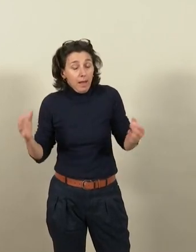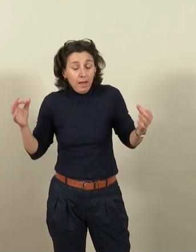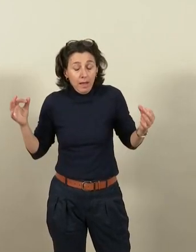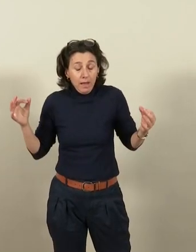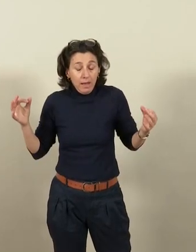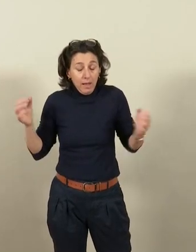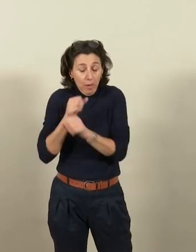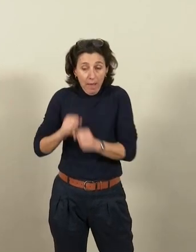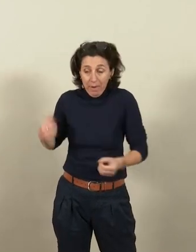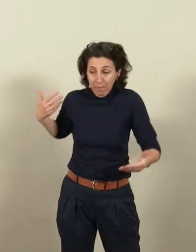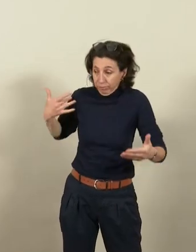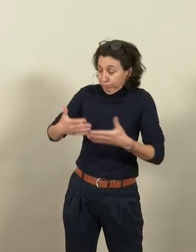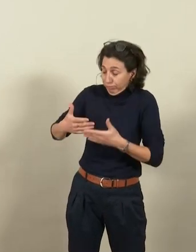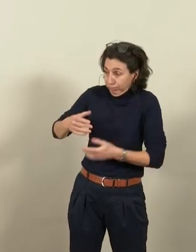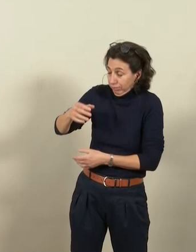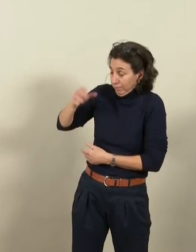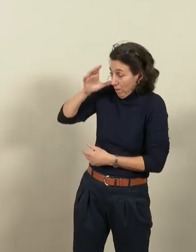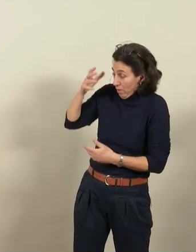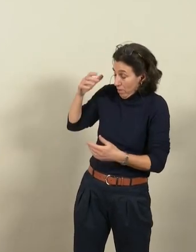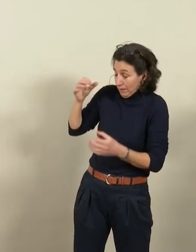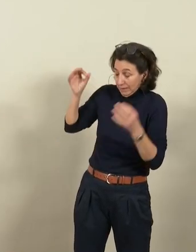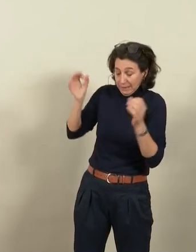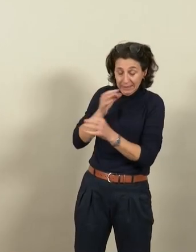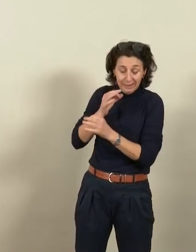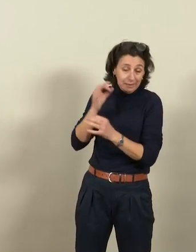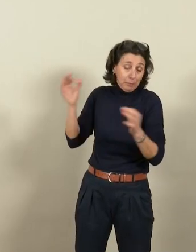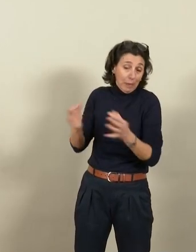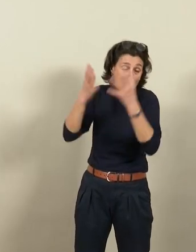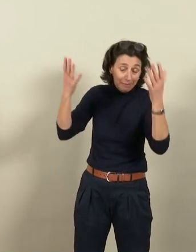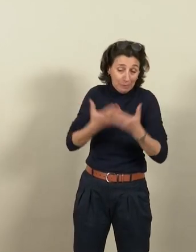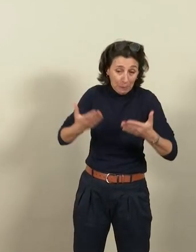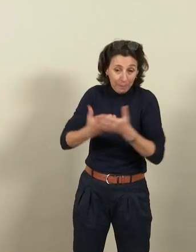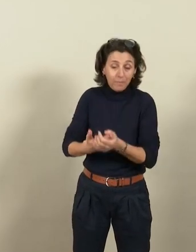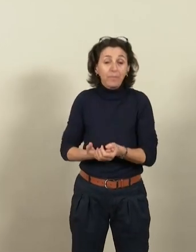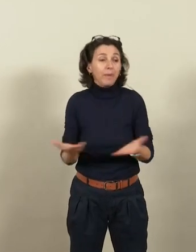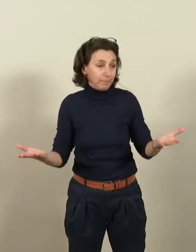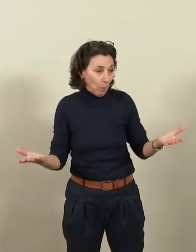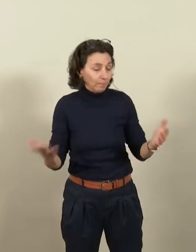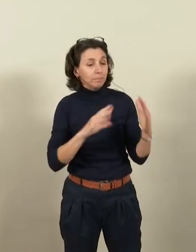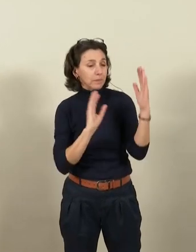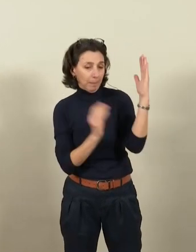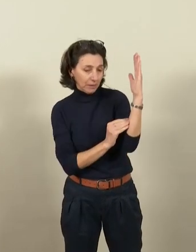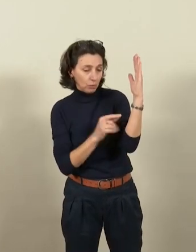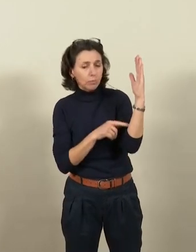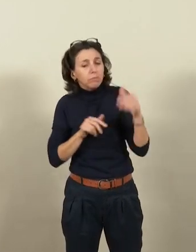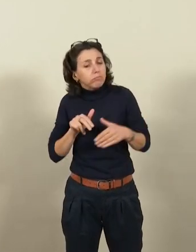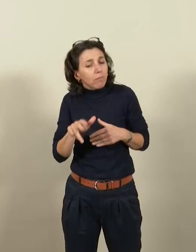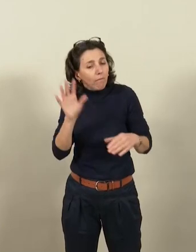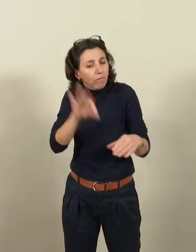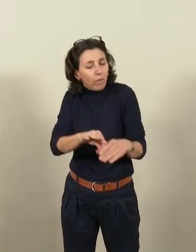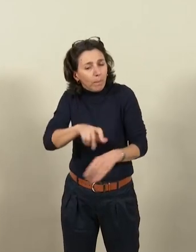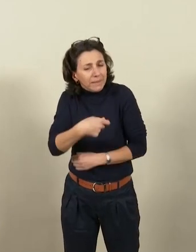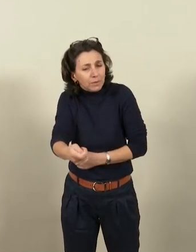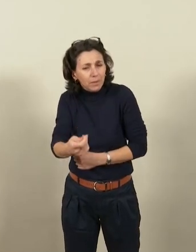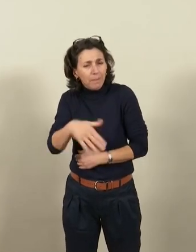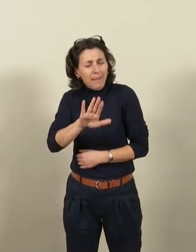entend euh sagissant cette cette délibération évidemment on va on va la voter mais moi là je peux pas m'empêcher de me mettre à la place